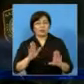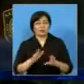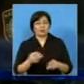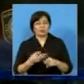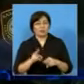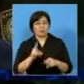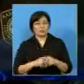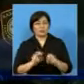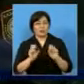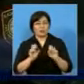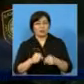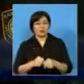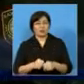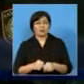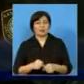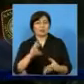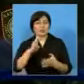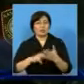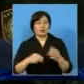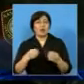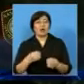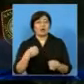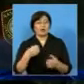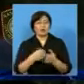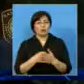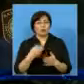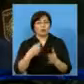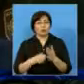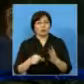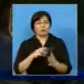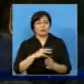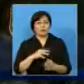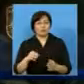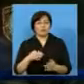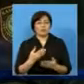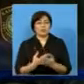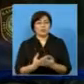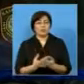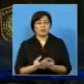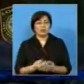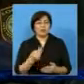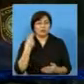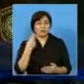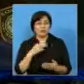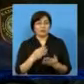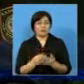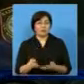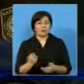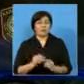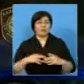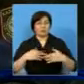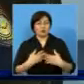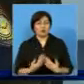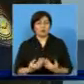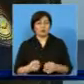подобные деяния может грозить административный штраф от 25 до 60 тысяч тенге. А некачественная петарда может привести к тяжелым